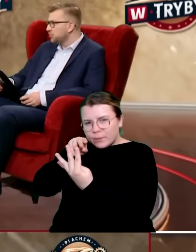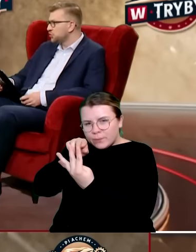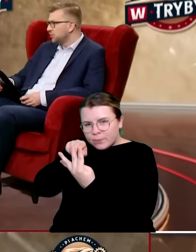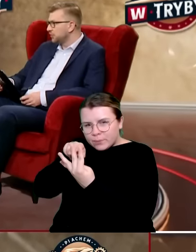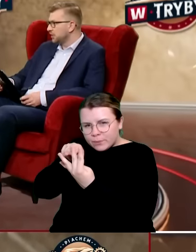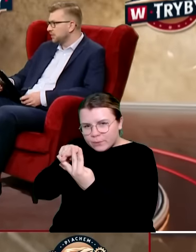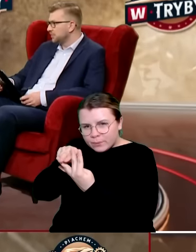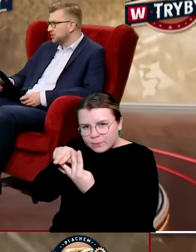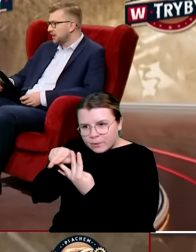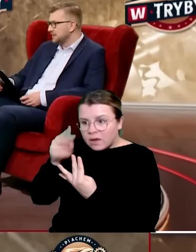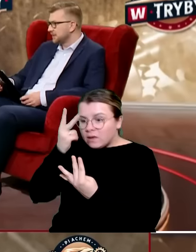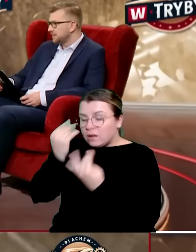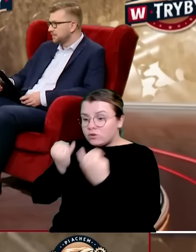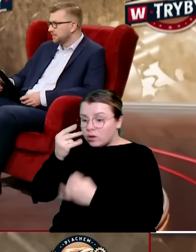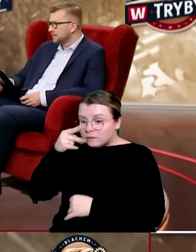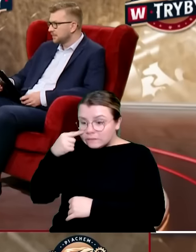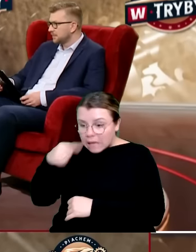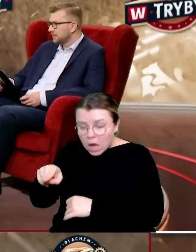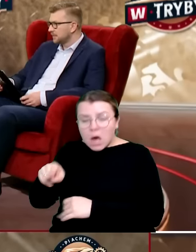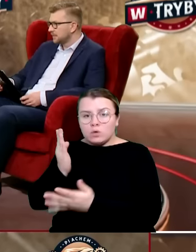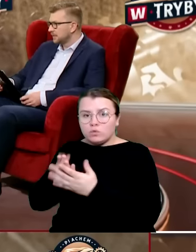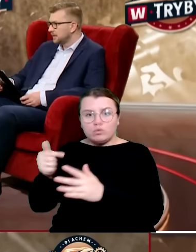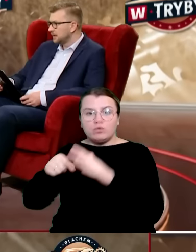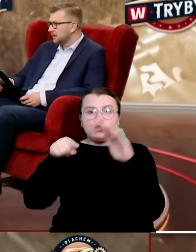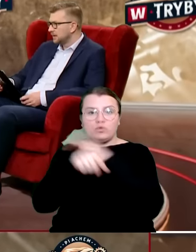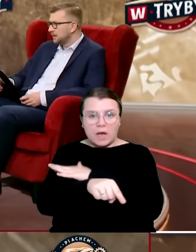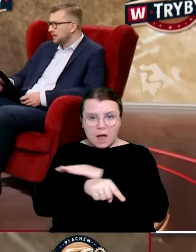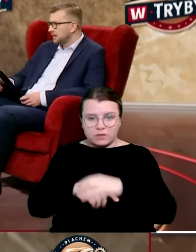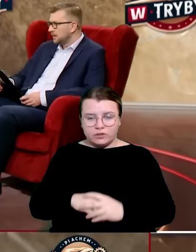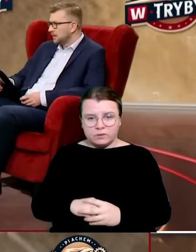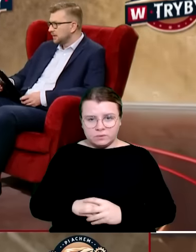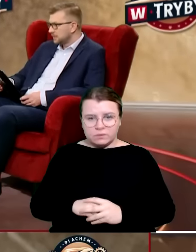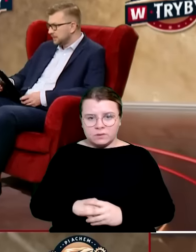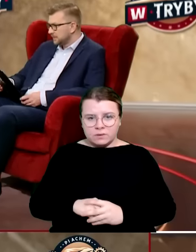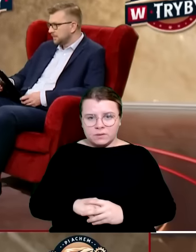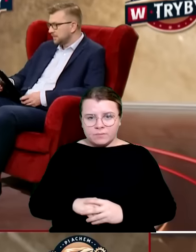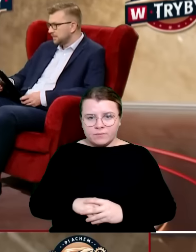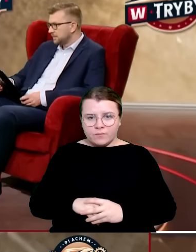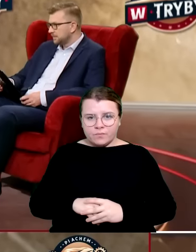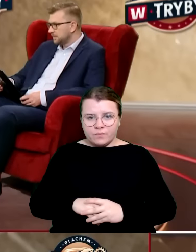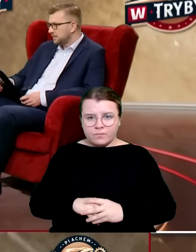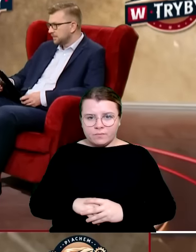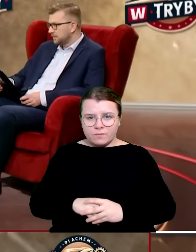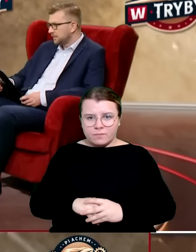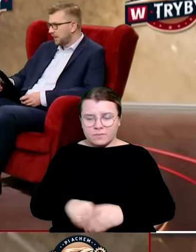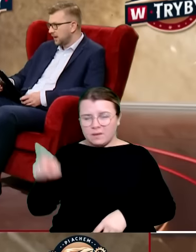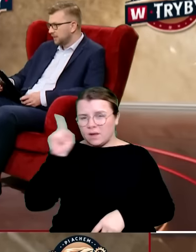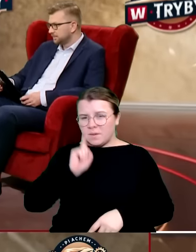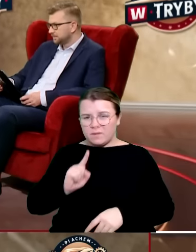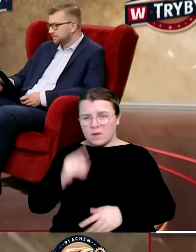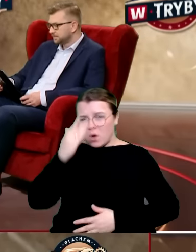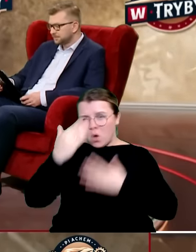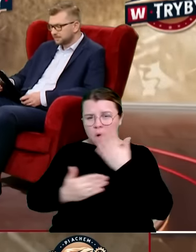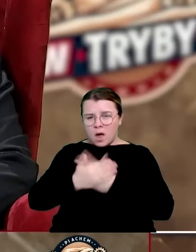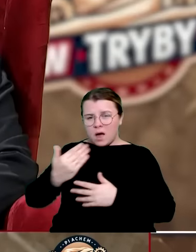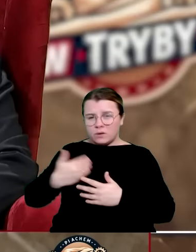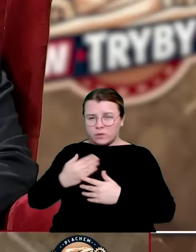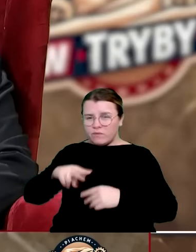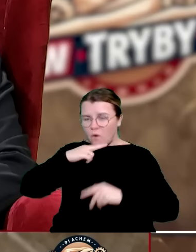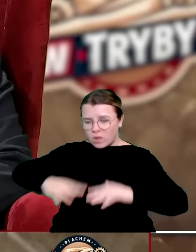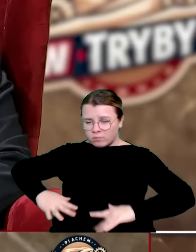wieczorem już mówili mieszkańcy. Kilometr poniżej i poleciało po prostu 6-metrowa fala